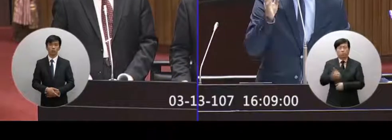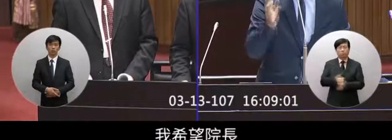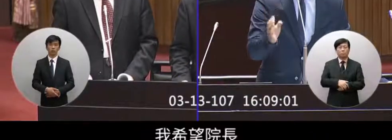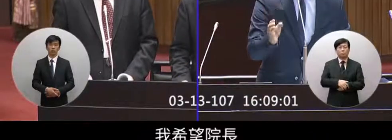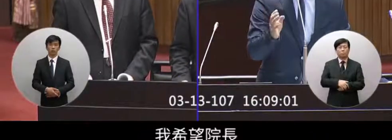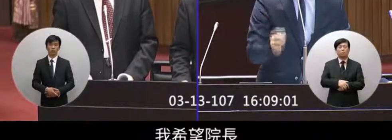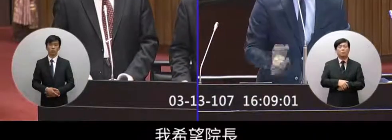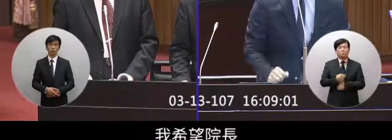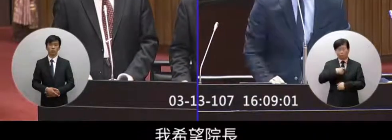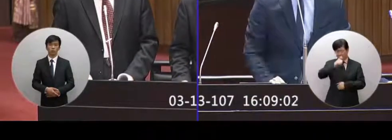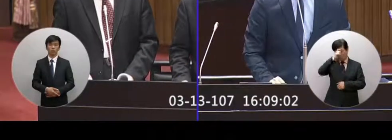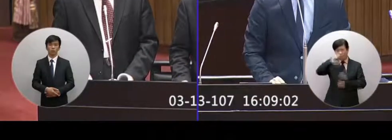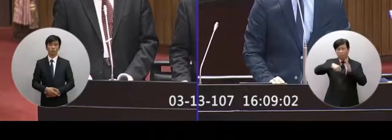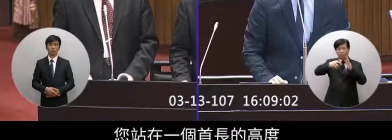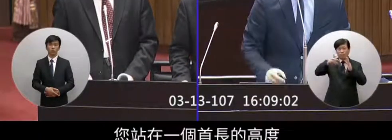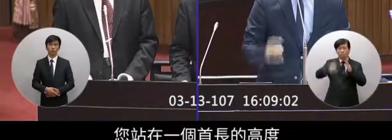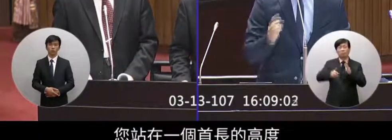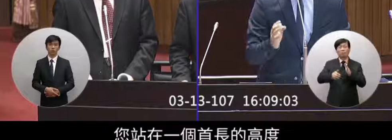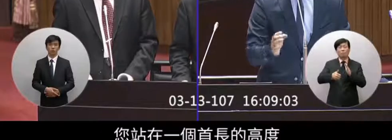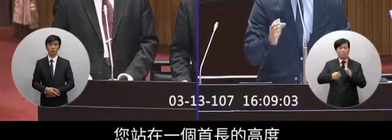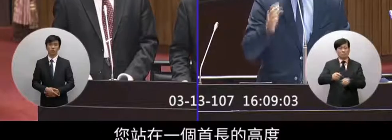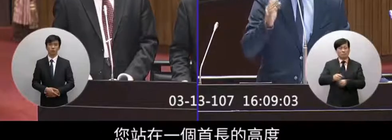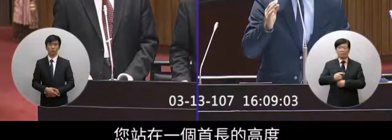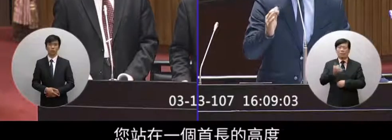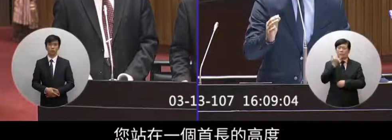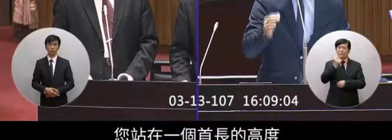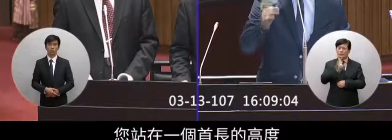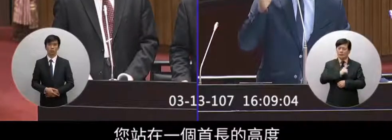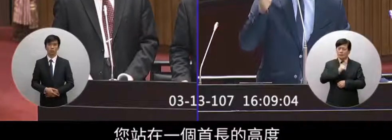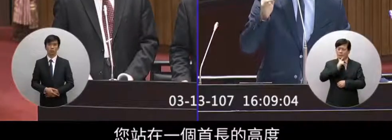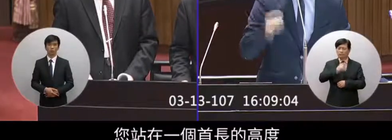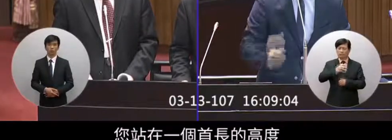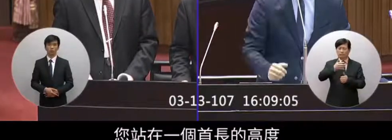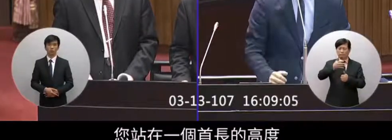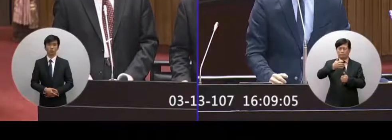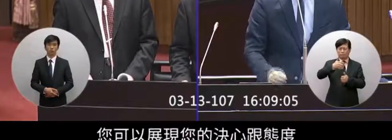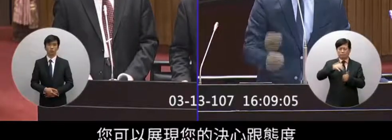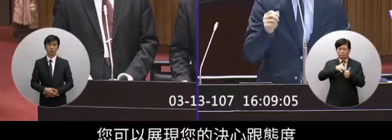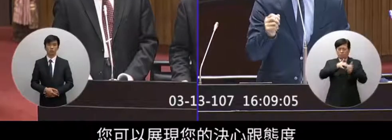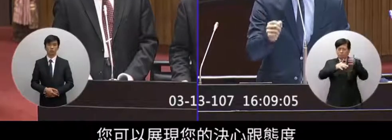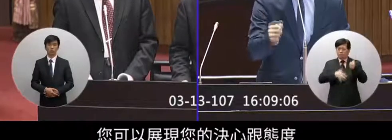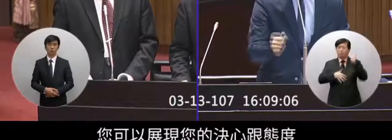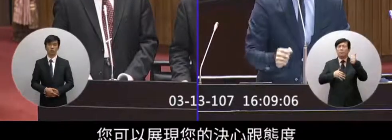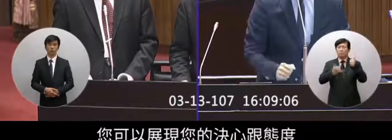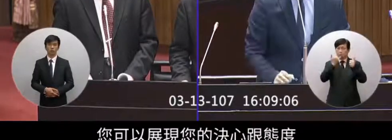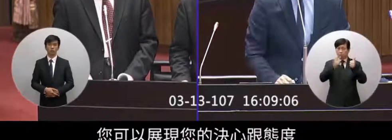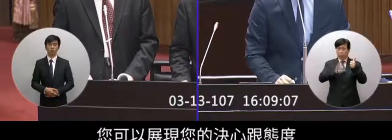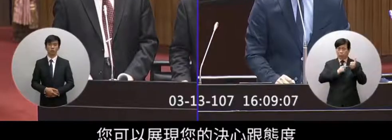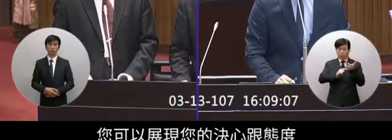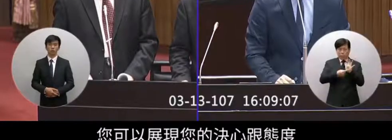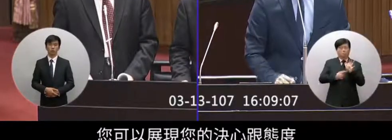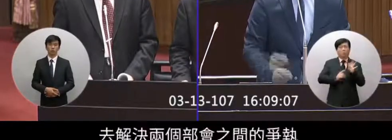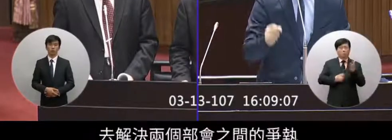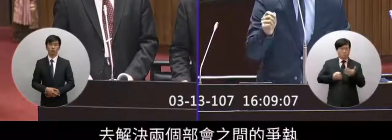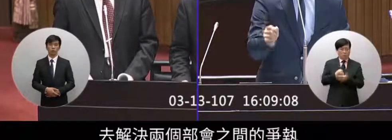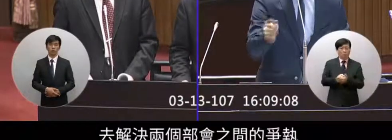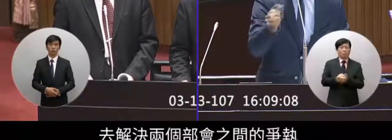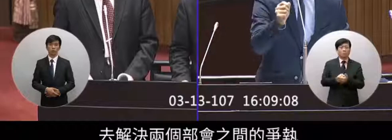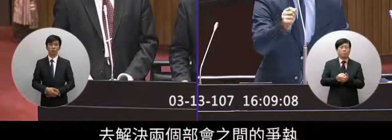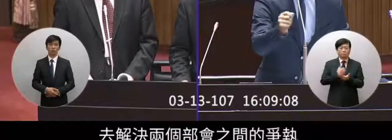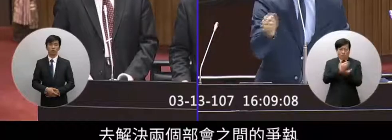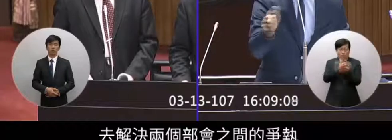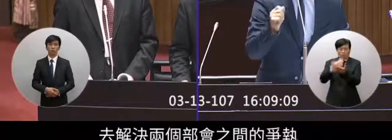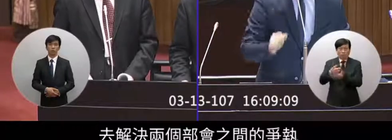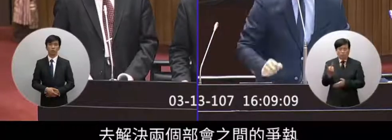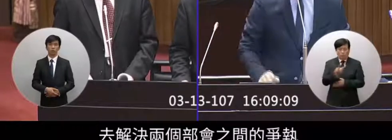句，我希望院长您站在一个首长的高度，你可以展现你的决心跟态度，去解